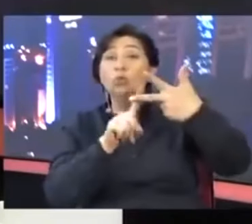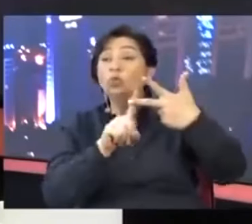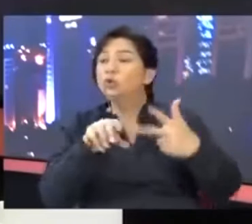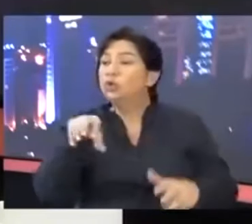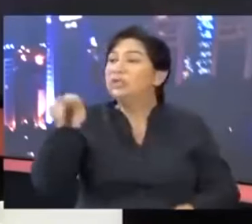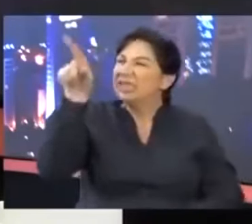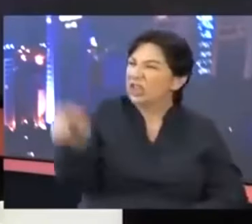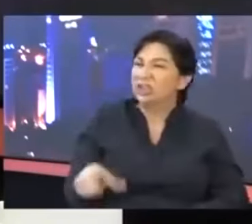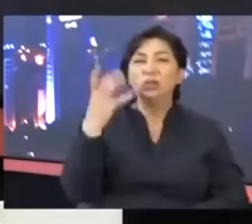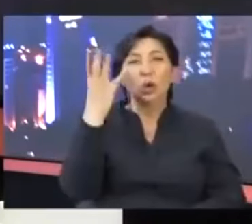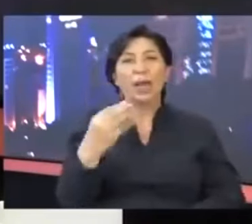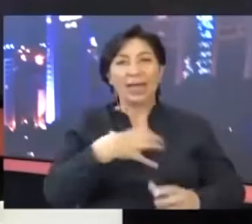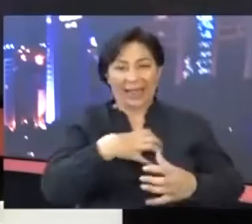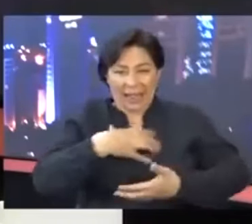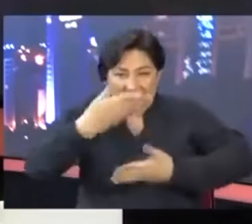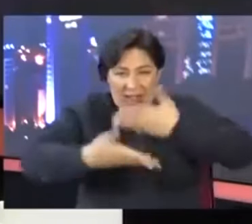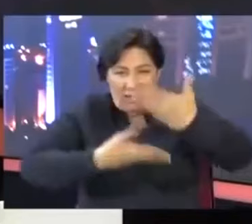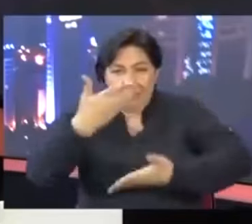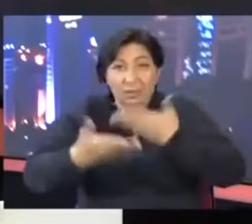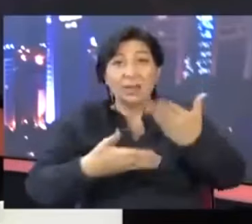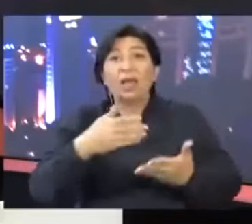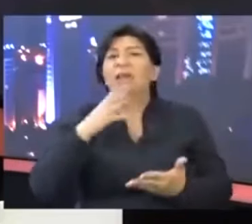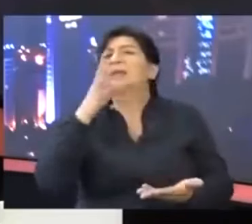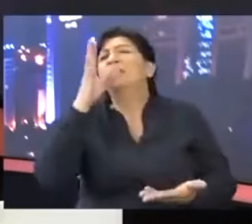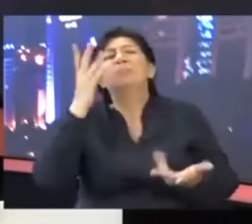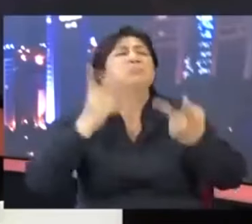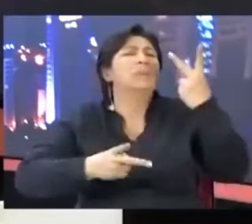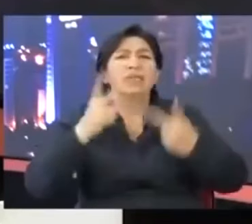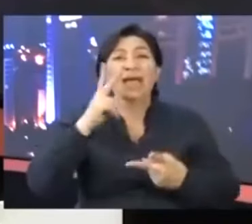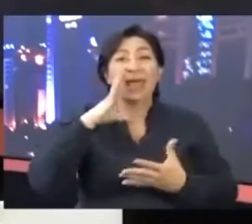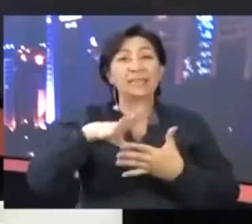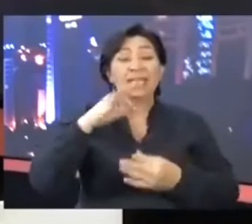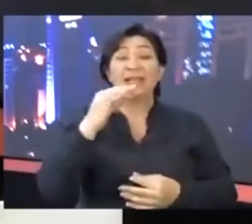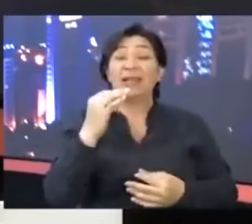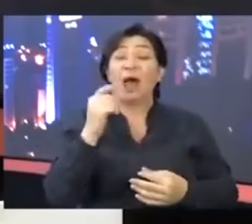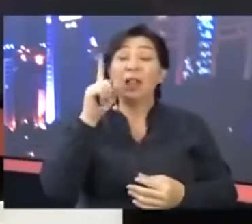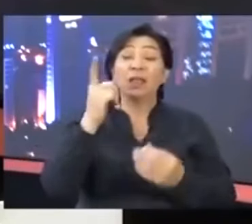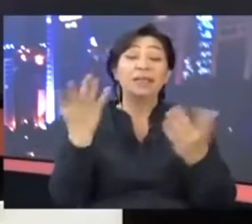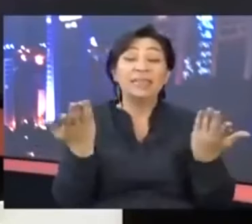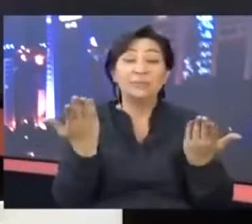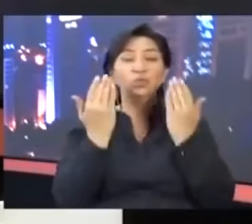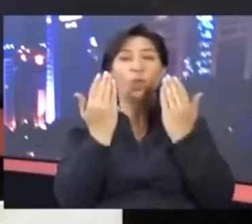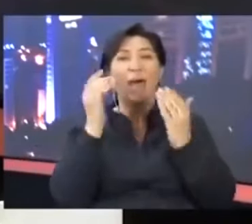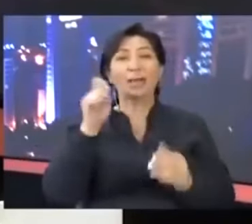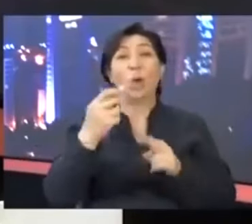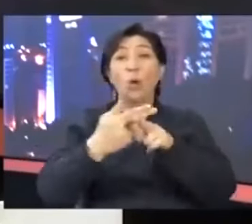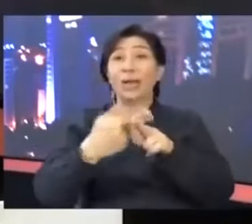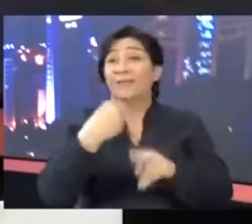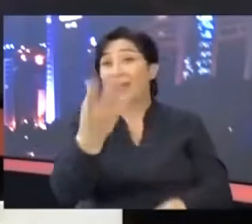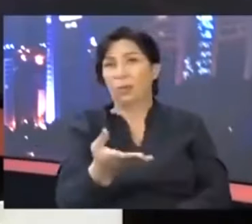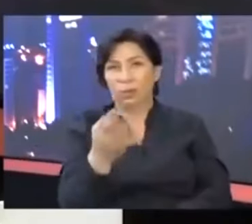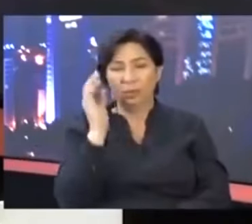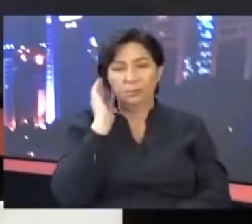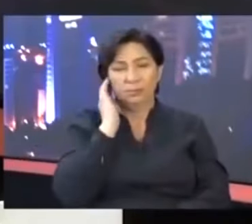olarak bu yerde Bu kitapta kendini tarif ettirirken kimi zaman da insanın ağzına nasıl Allah'a dua edeceğinin örneklerini veriyor direkt